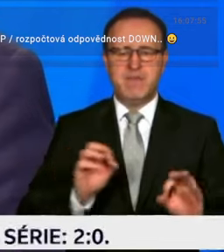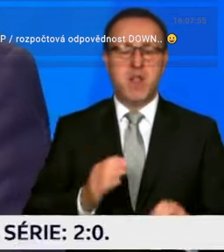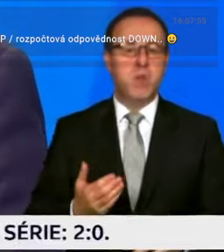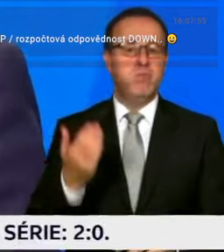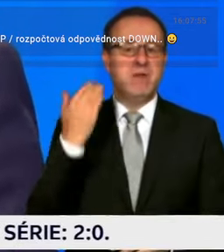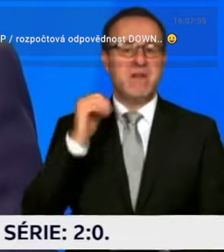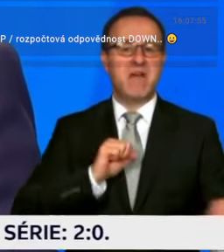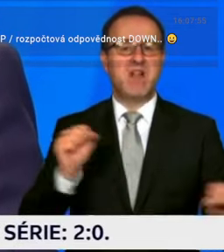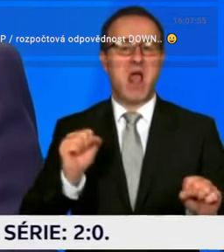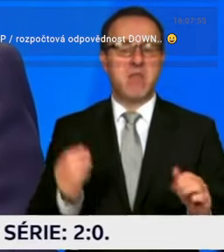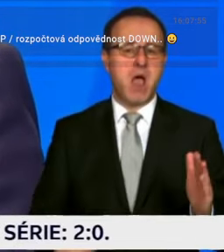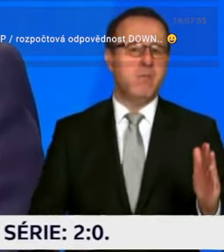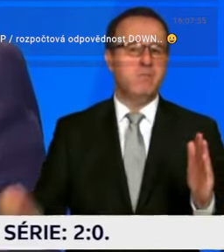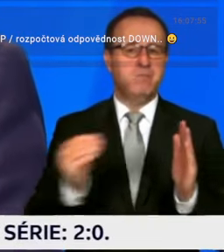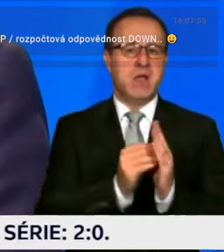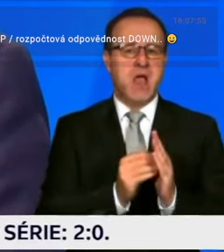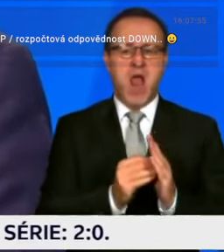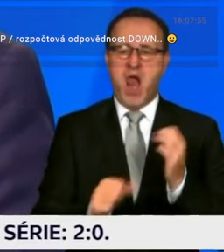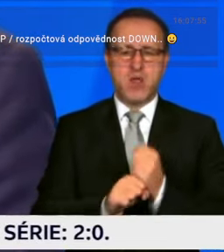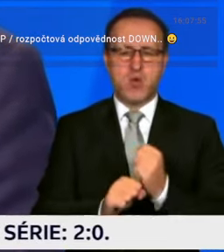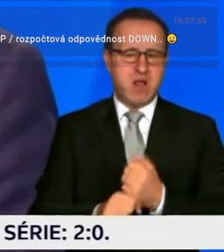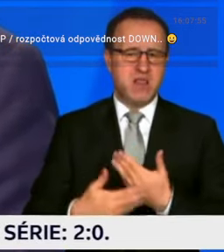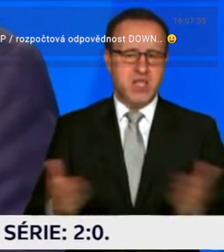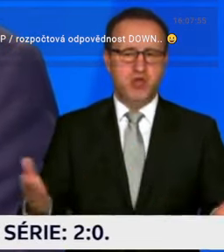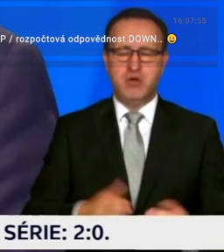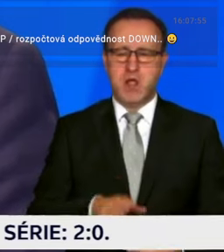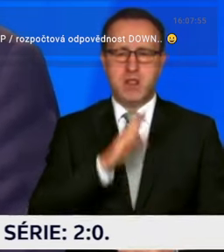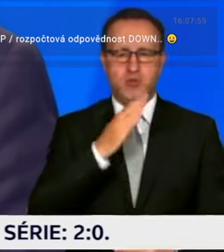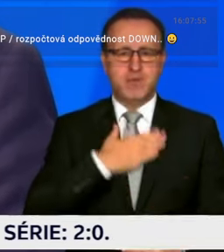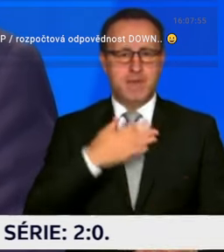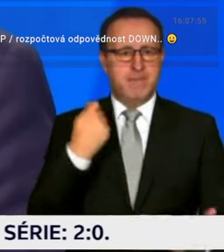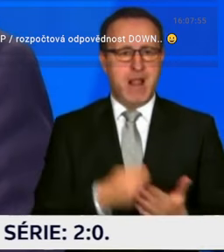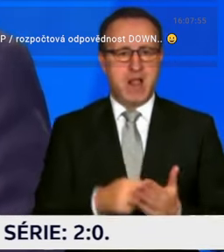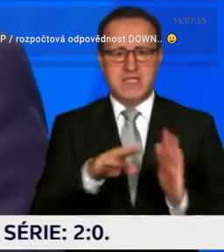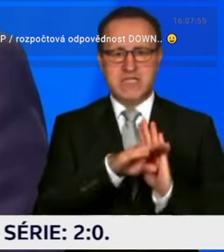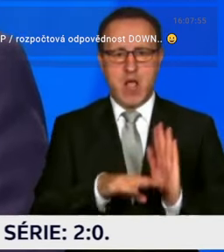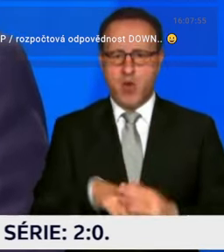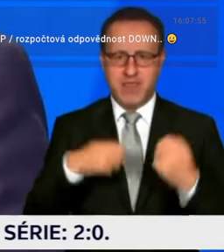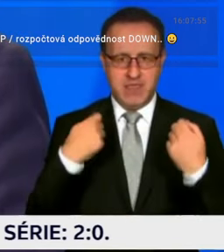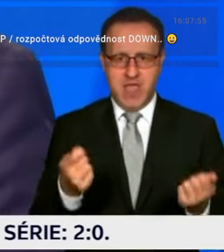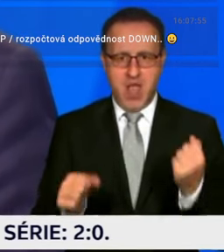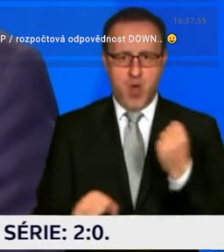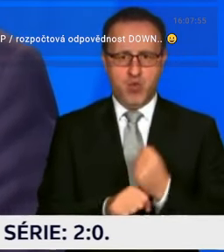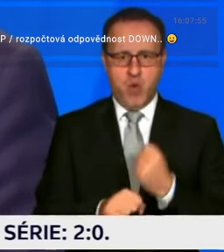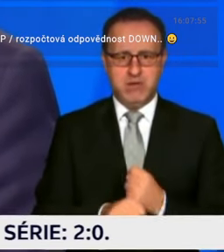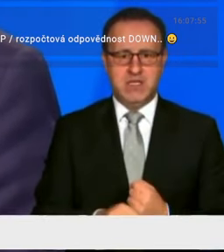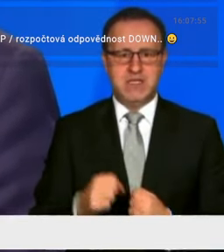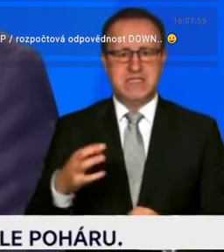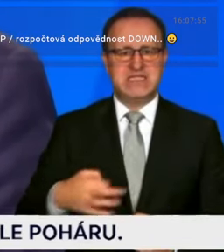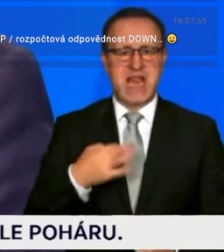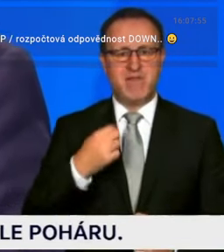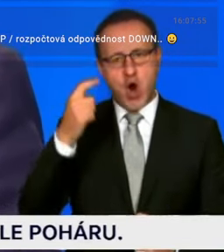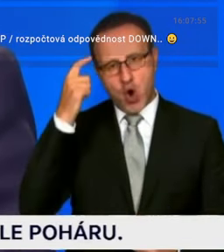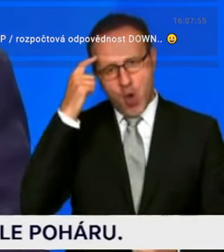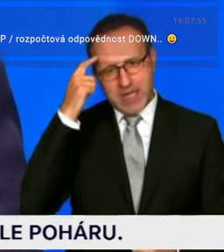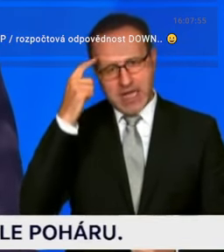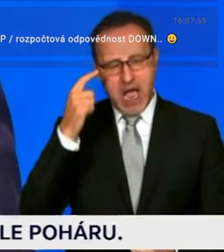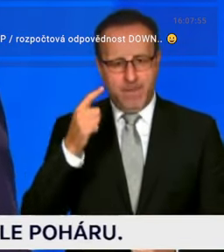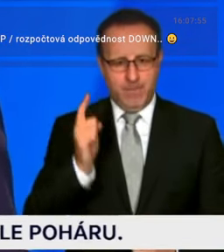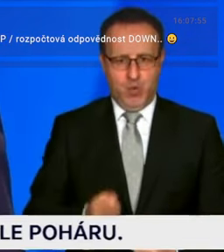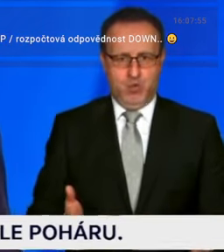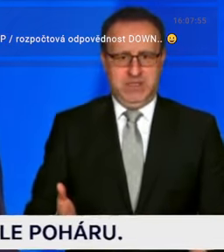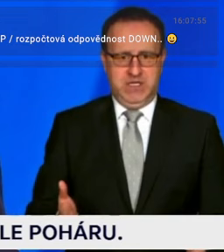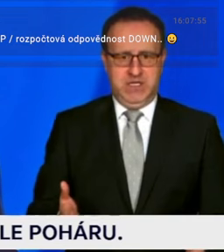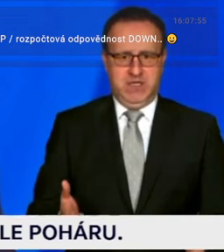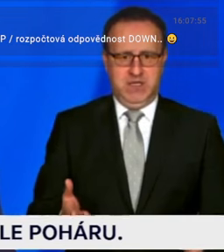vláda si to tam dala ale neurobila preo nič tak nemôžete predsa mať platný zákon ktorý sa nedá vykonať to zas už nejakú zdravú logiku a zdravý sedliacky rozum pani redaktorka